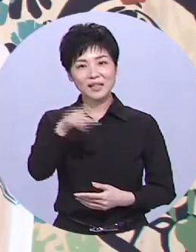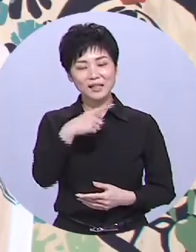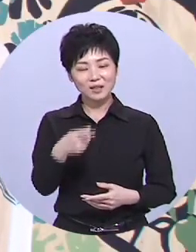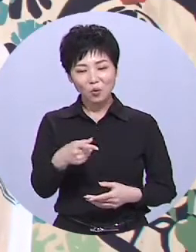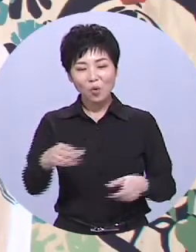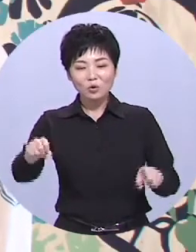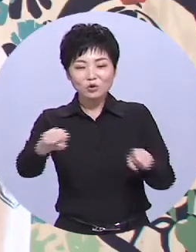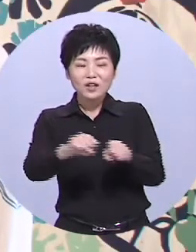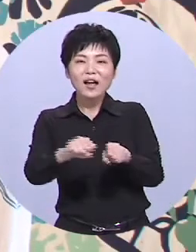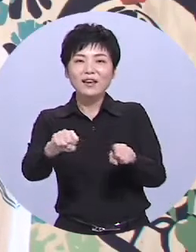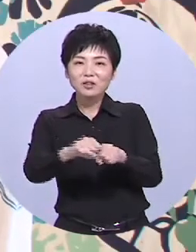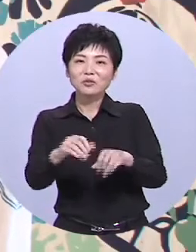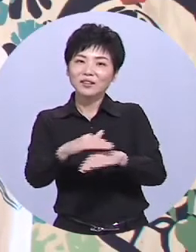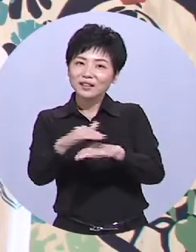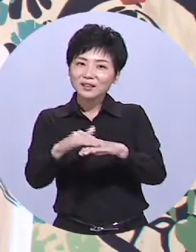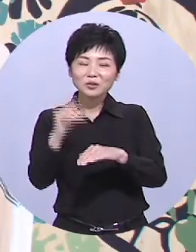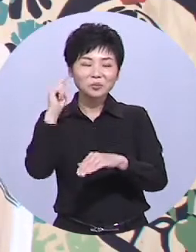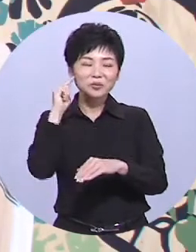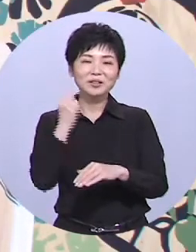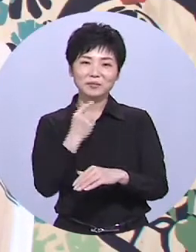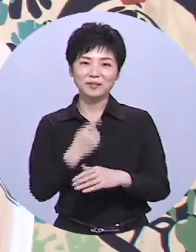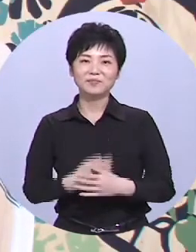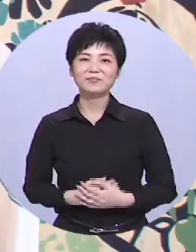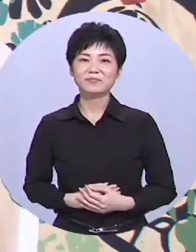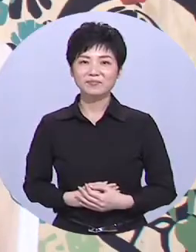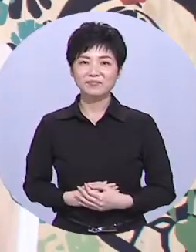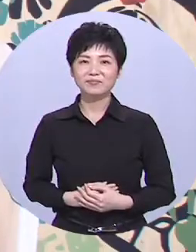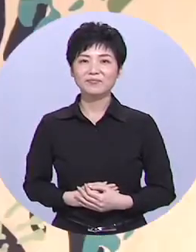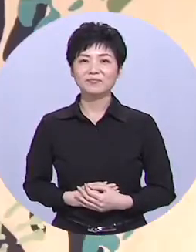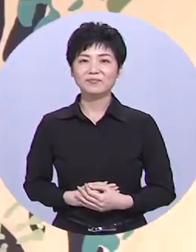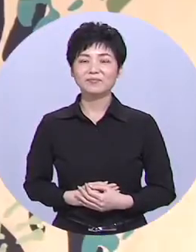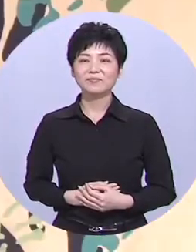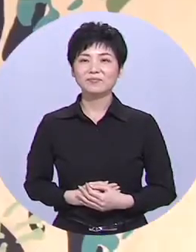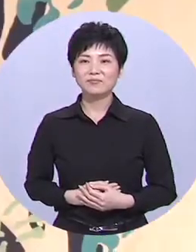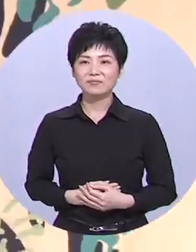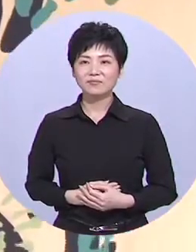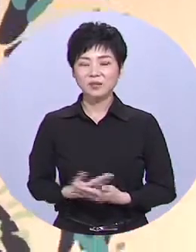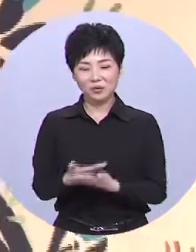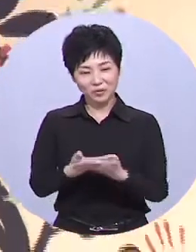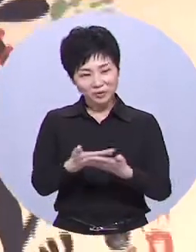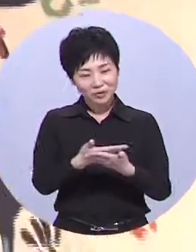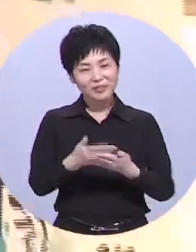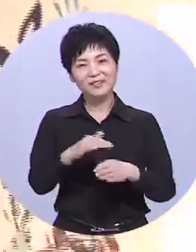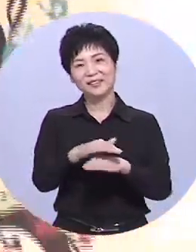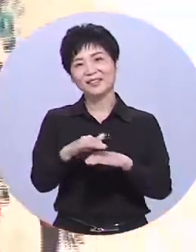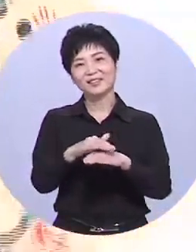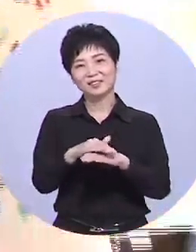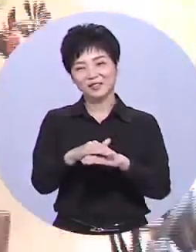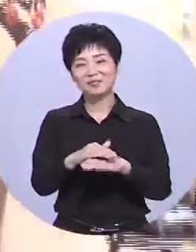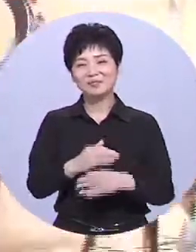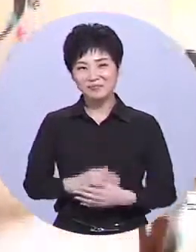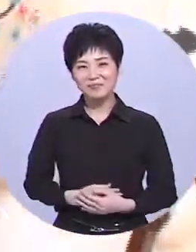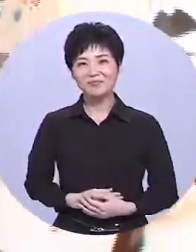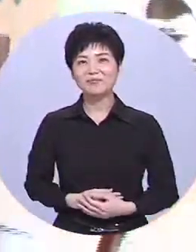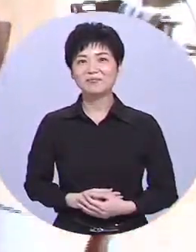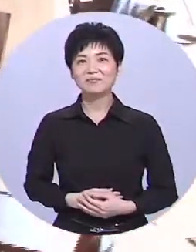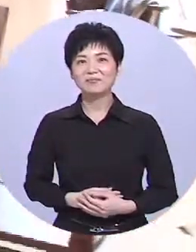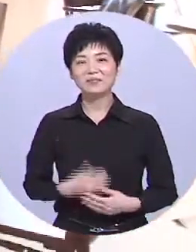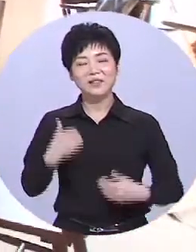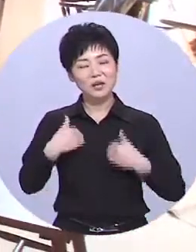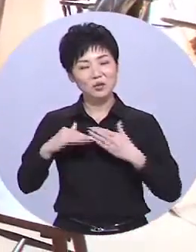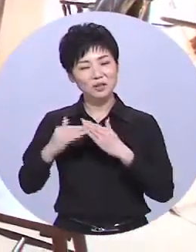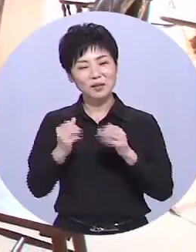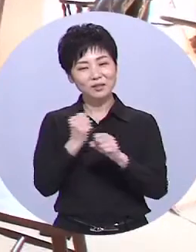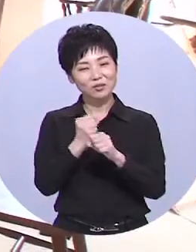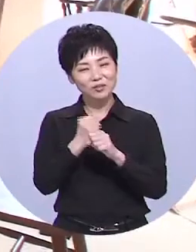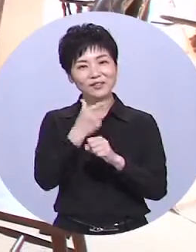をね、一番大切にしたいと思ってるんで、常にみんなが顔を合わせるような、この話しかけられるような楽しい街を作